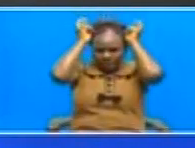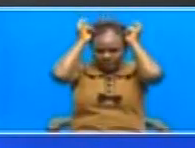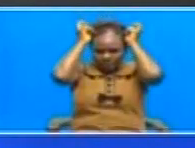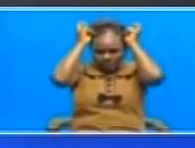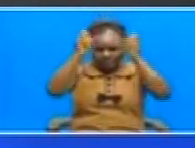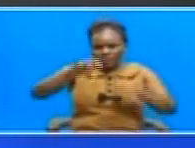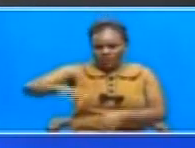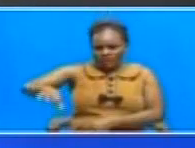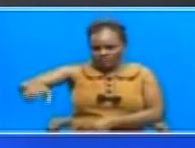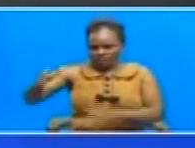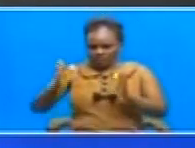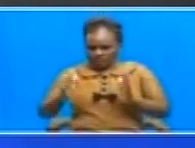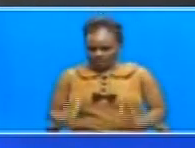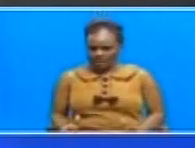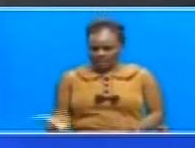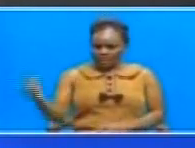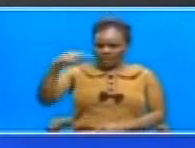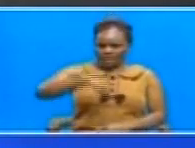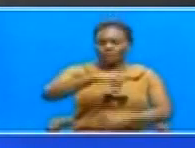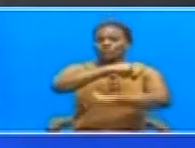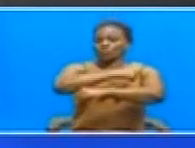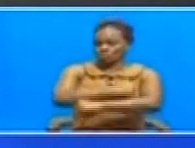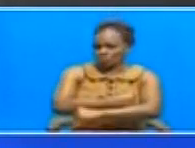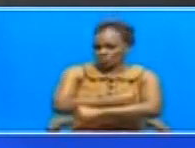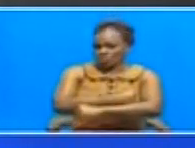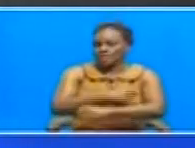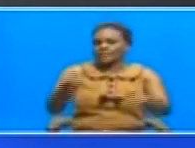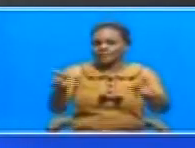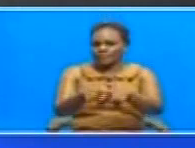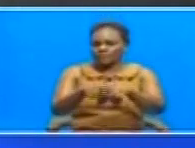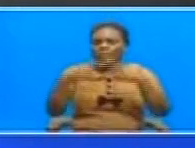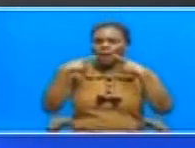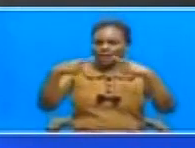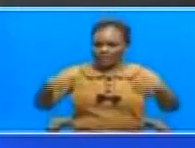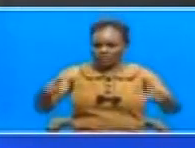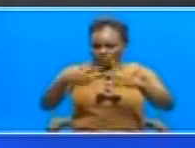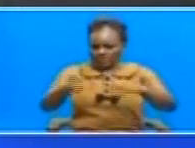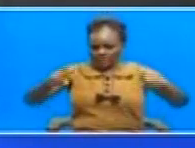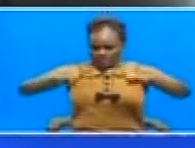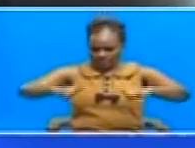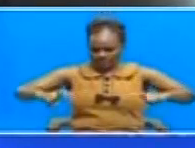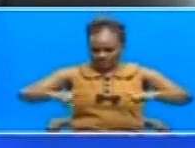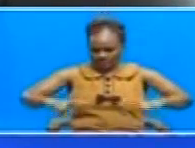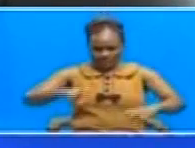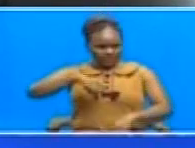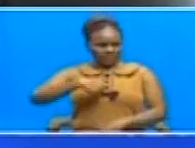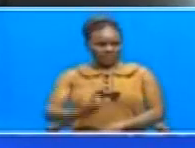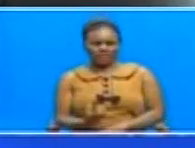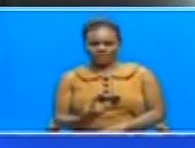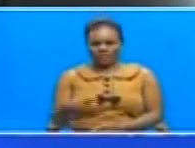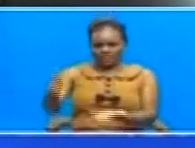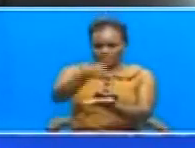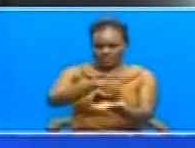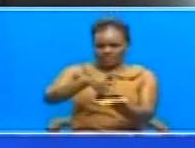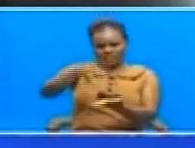kaunti ya Bungoma Bwana John Tanui alifika katika shule hii huku pia akitangaza kuanzishwa kwa uchunguzi. Sisi pia kama district